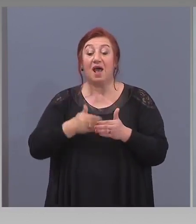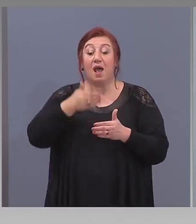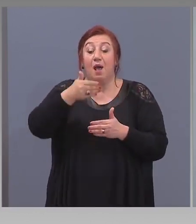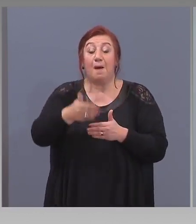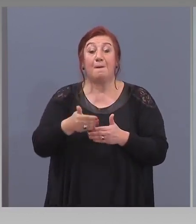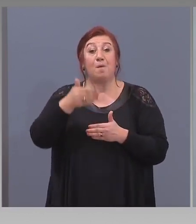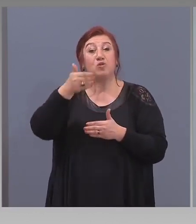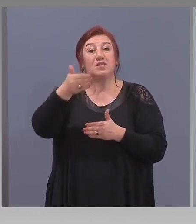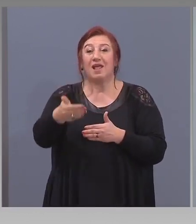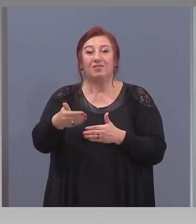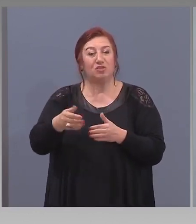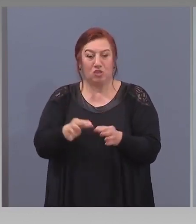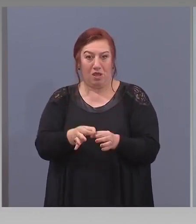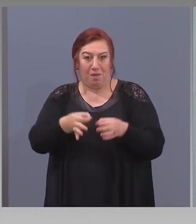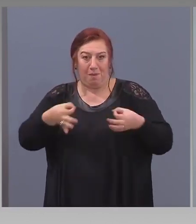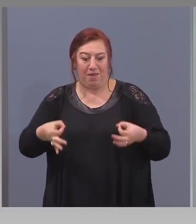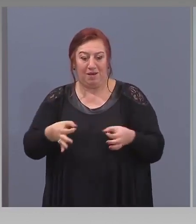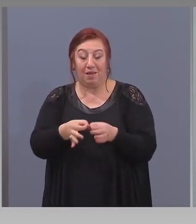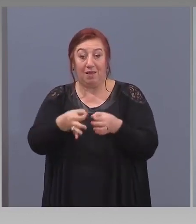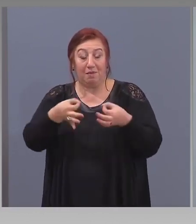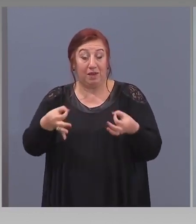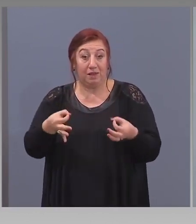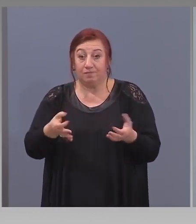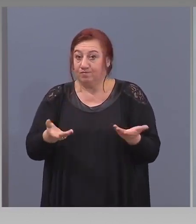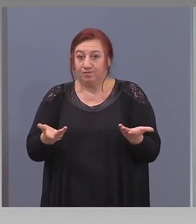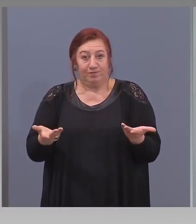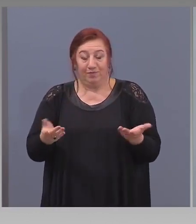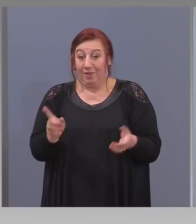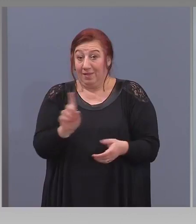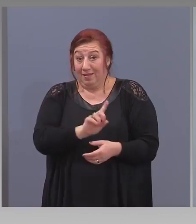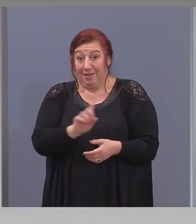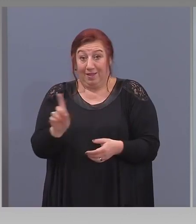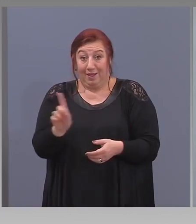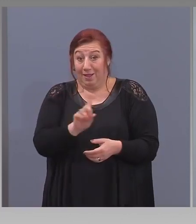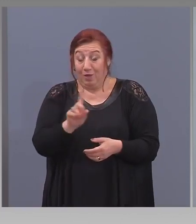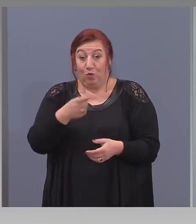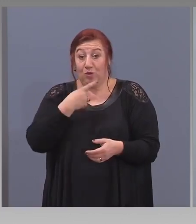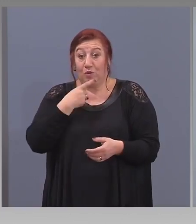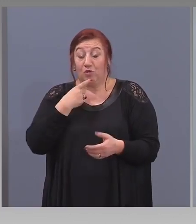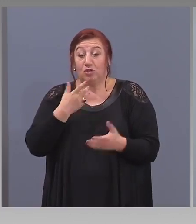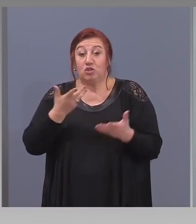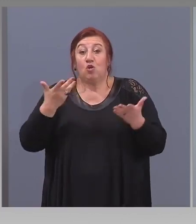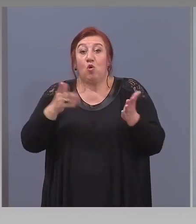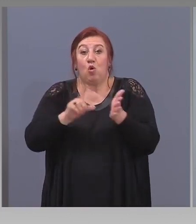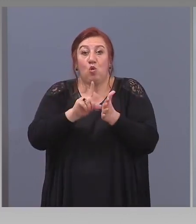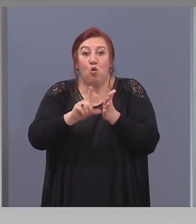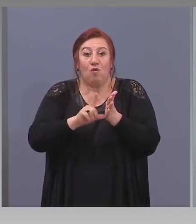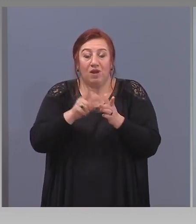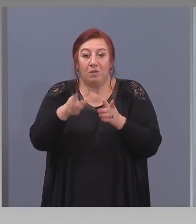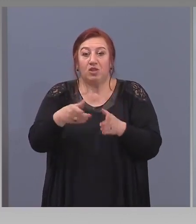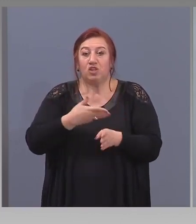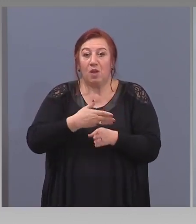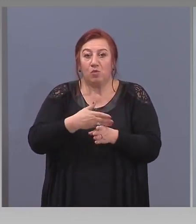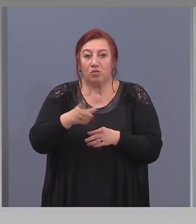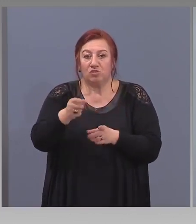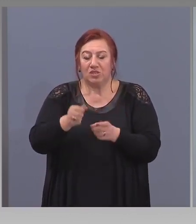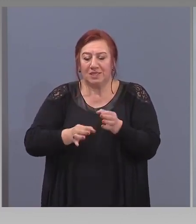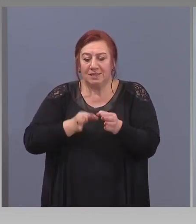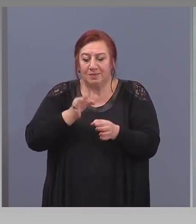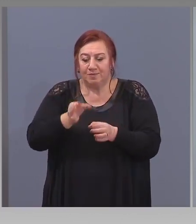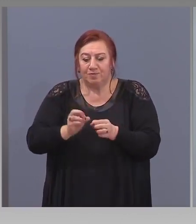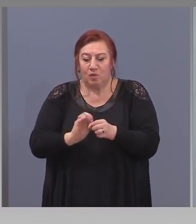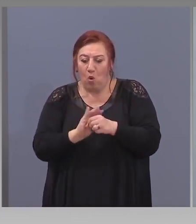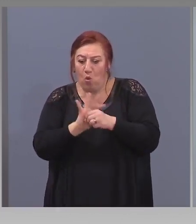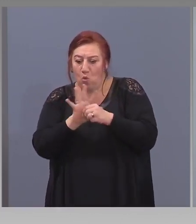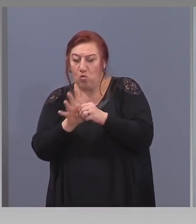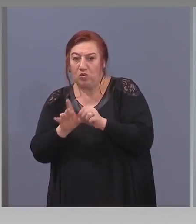мерки. Защото никой не може да ни каже колко време ще продължи тази пандемия. И ние